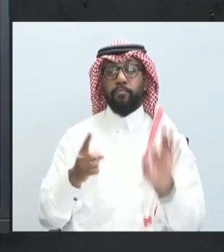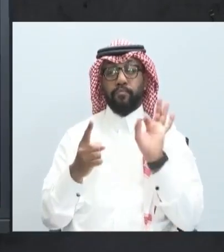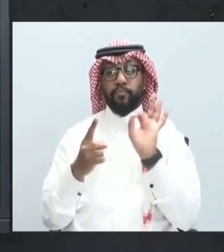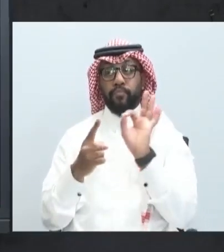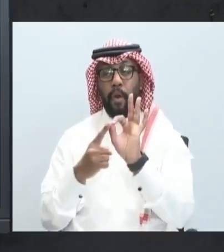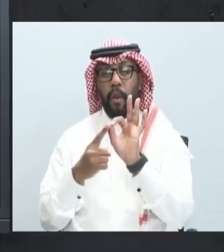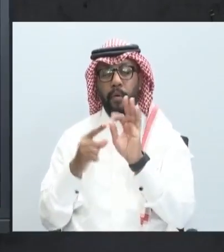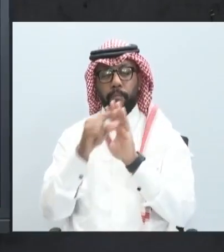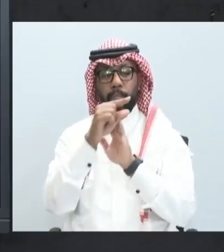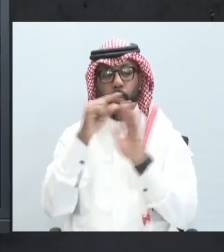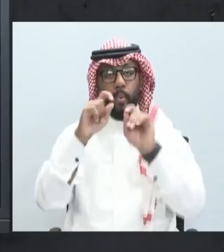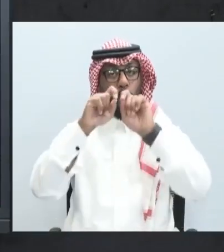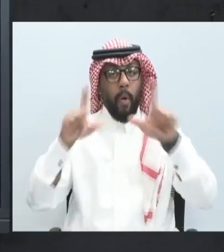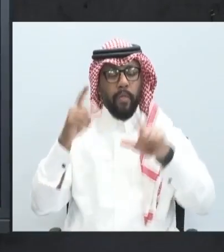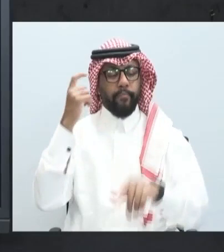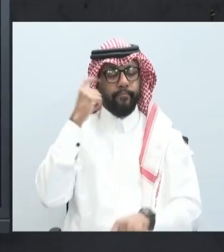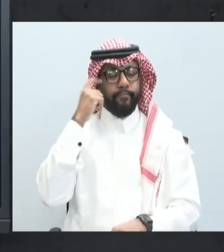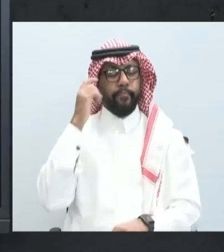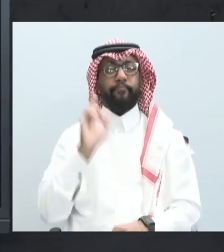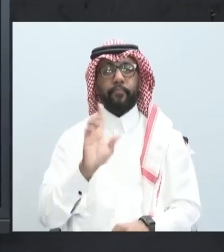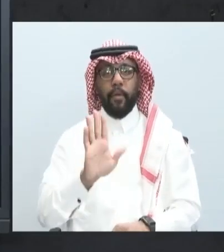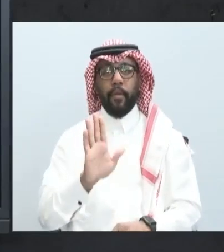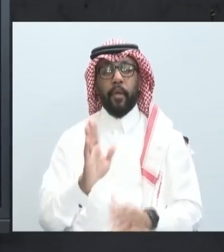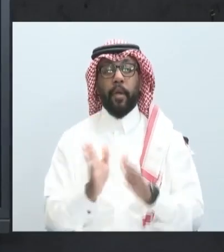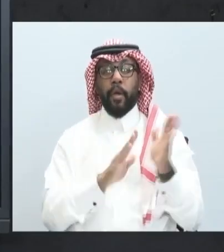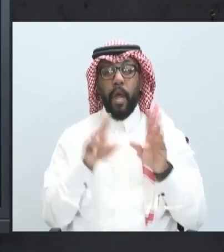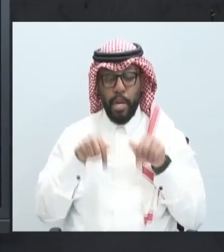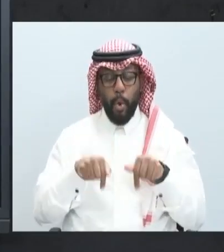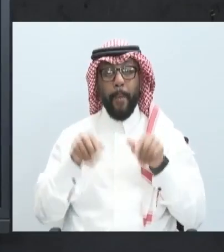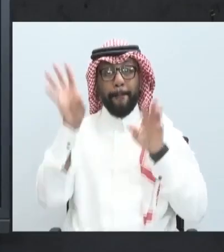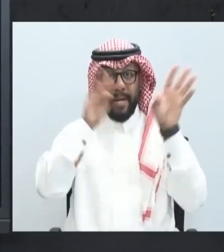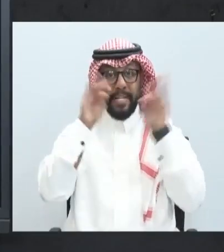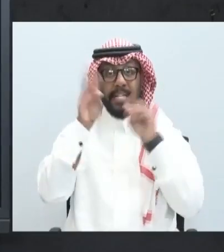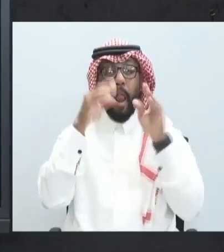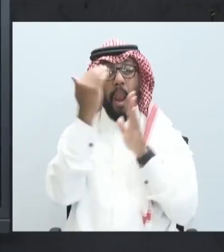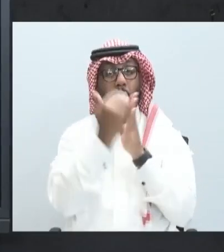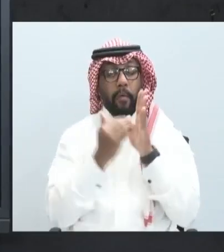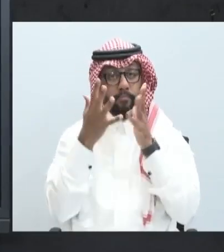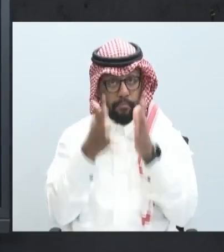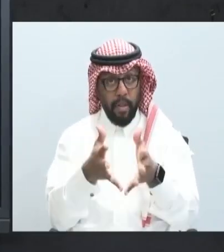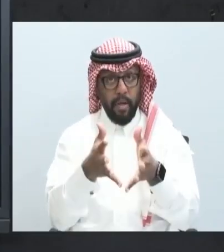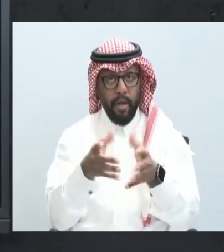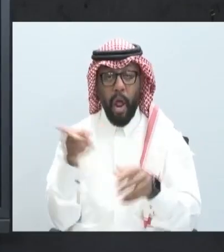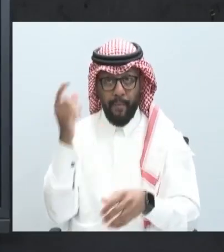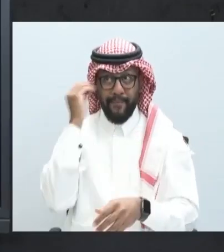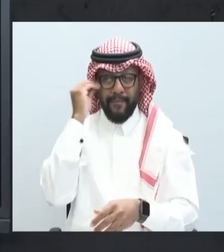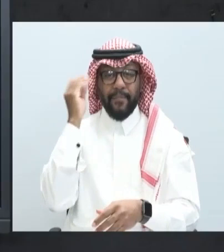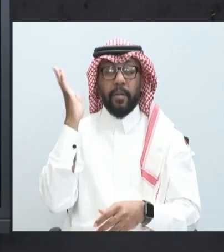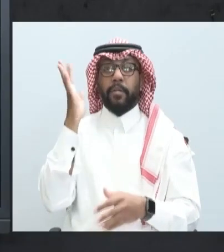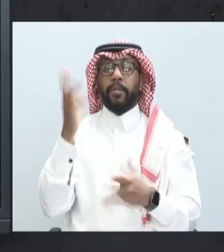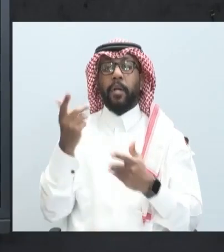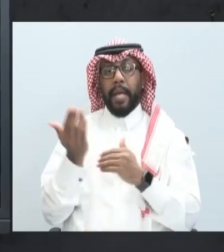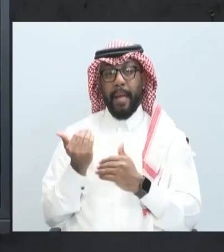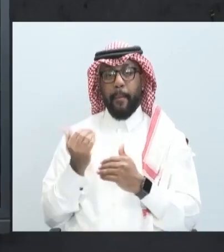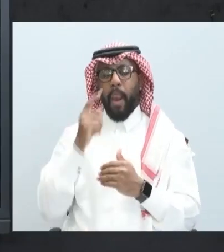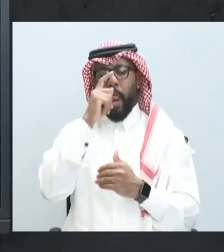واليوم لدينا قصه ولدينا سؤال يطلب منا البرهنه على ان الاستدلال